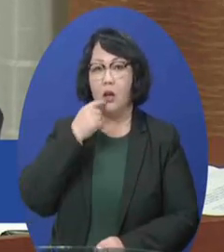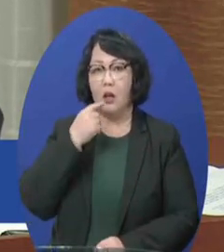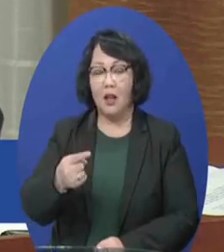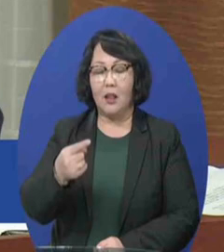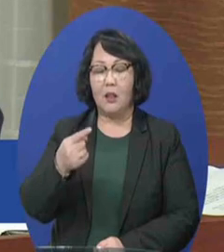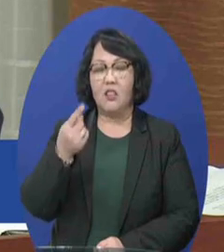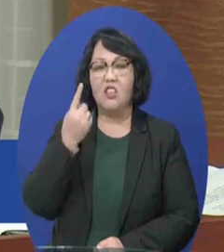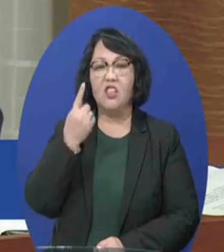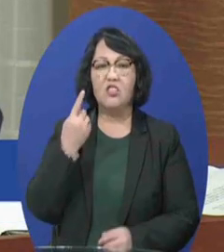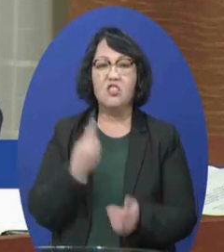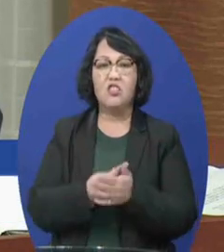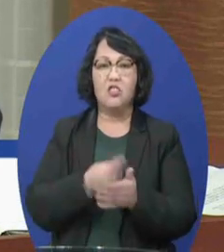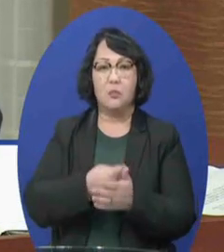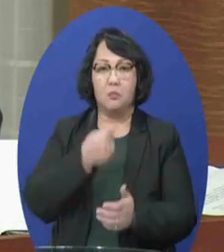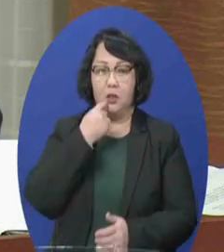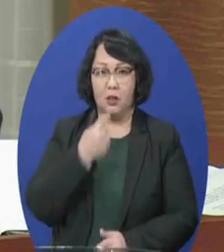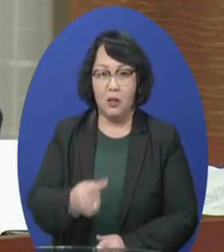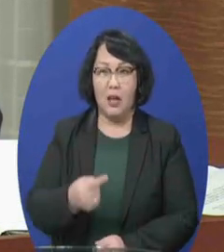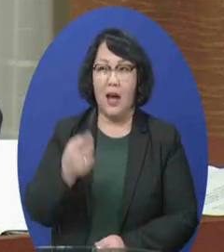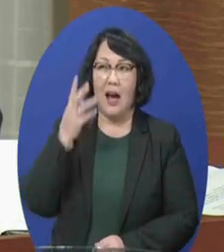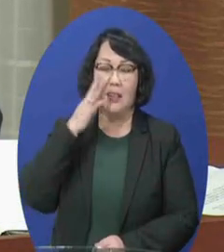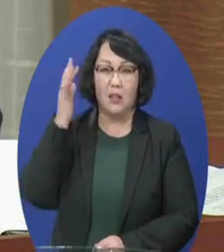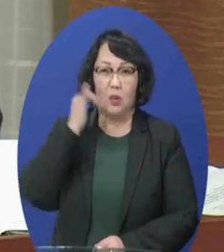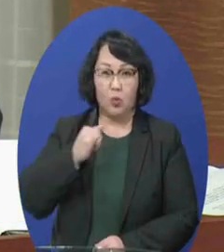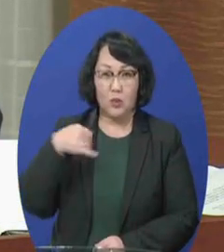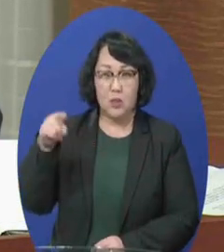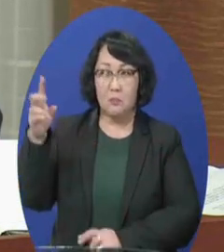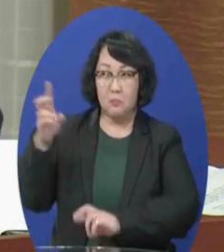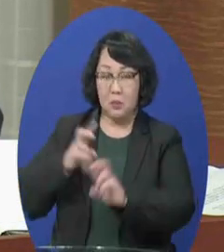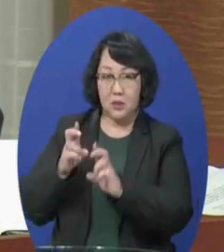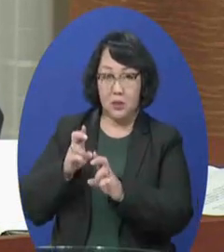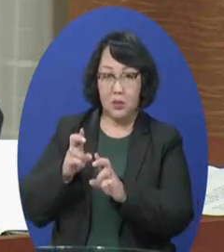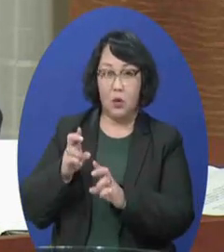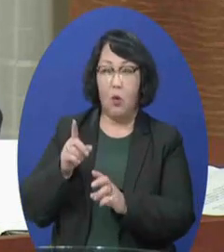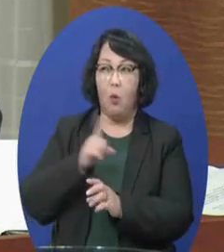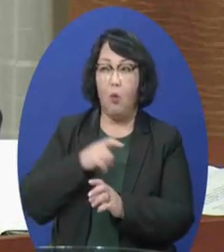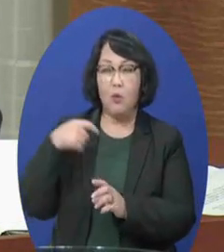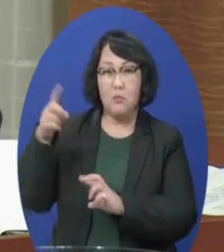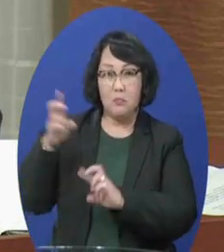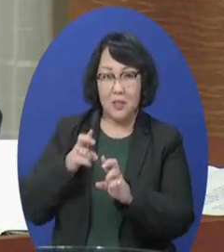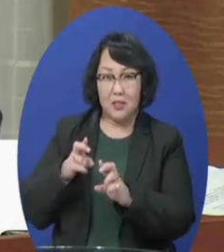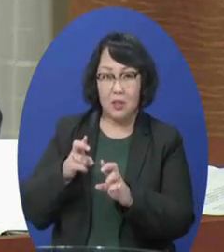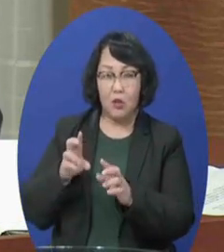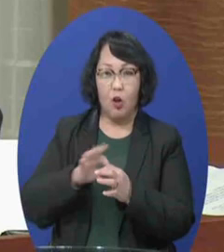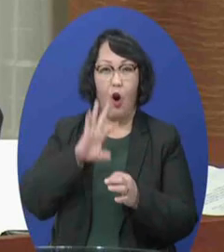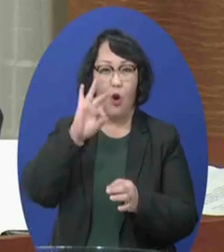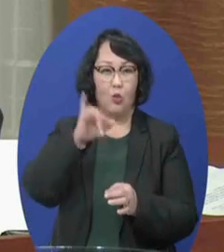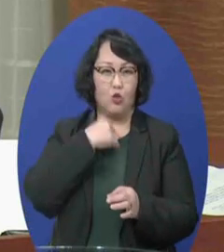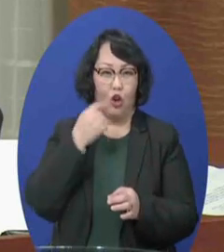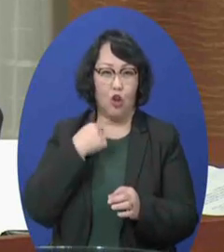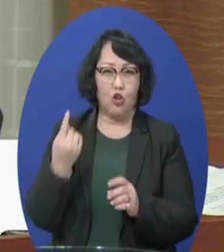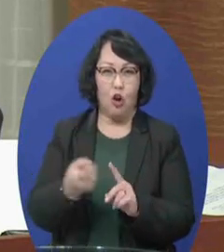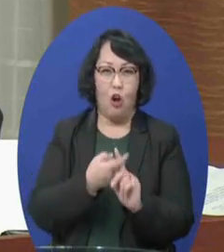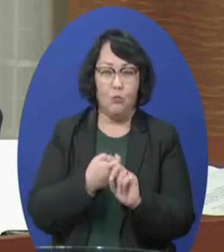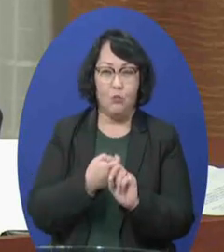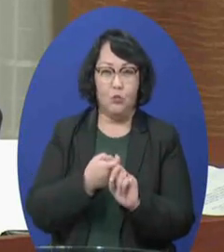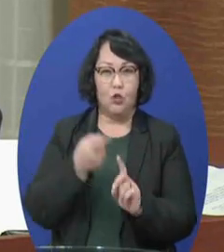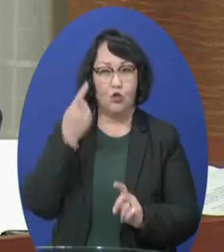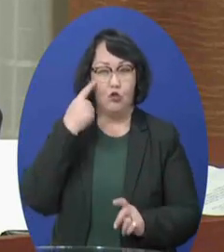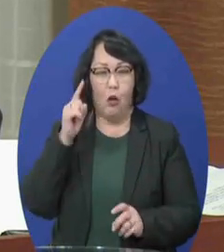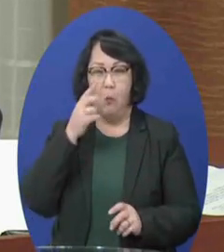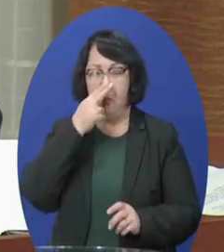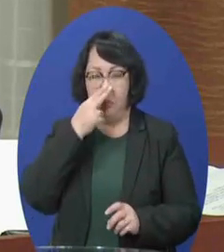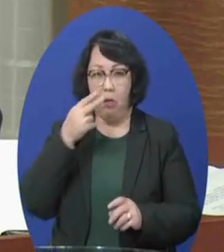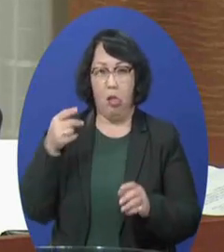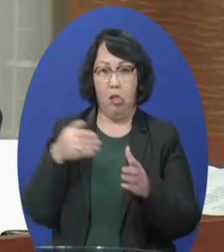л да. Одоо энэ гадны бизнесментэй, хувийн бизнесментэй хардсан, оюут толготой холбосон энэ одоо зохиол бүтгэлийг гадны